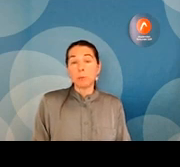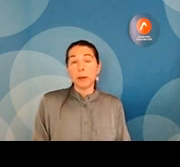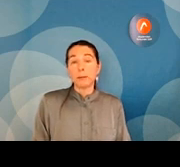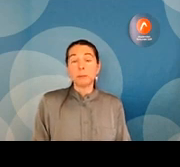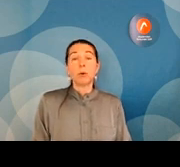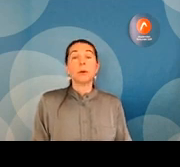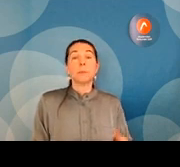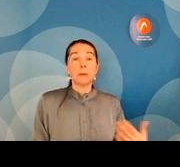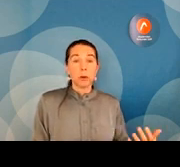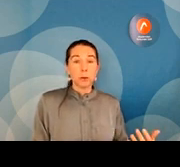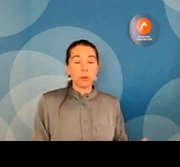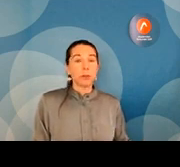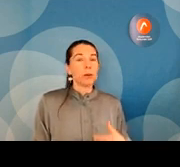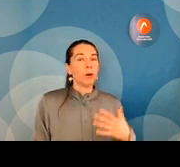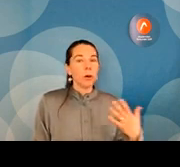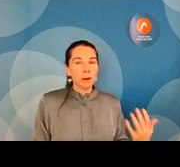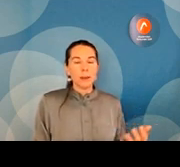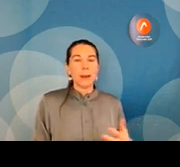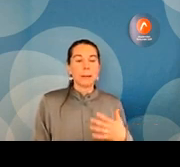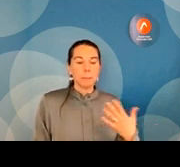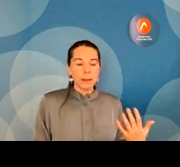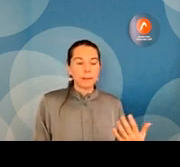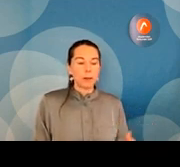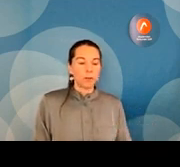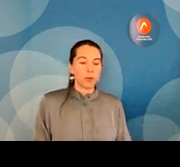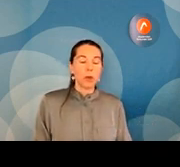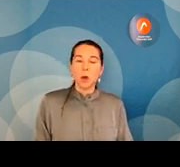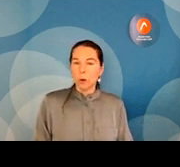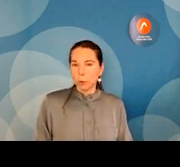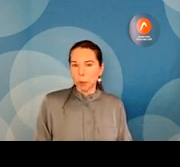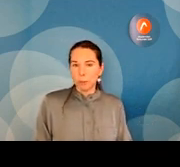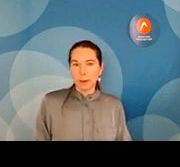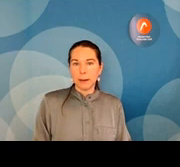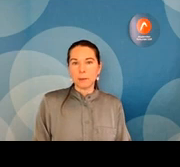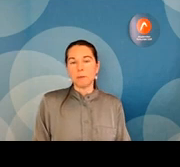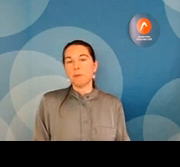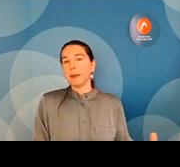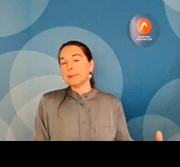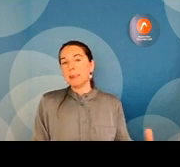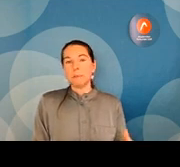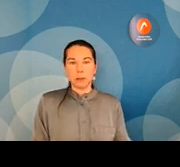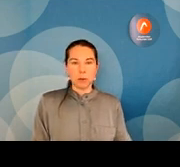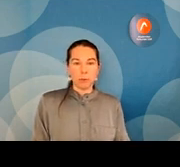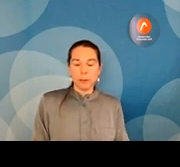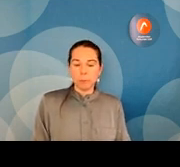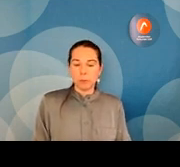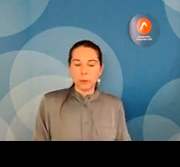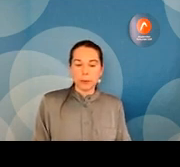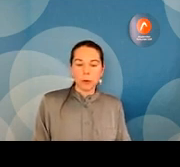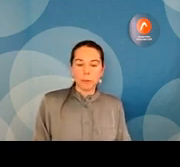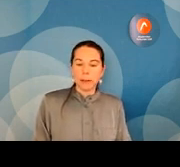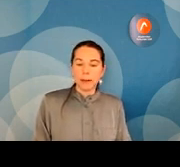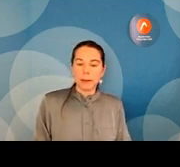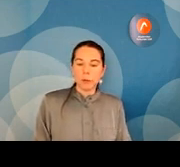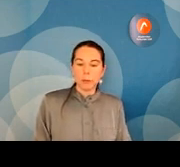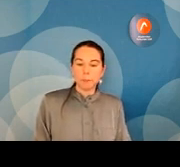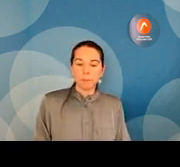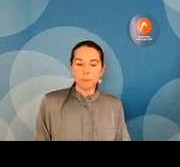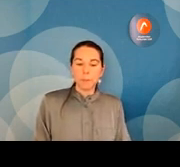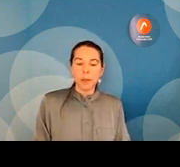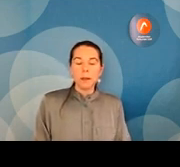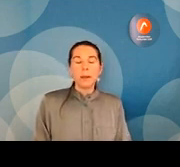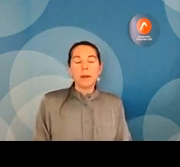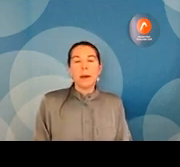normerna på arbetsmarknaden. Att många privata företag har ett bredare syn och mycket mer liksom flexibel syn på sina normer när det gäller